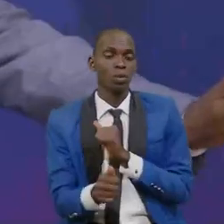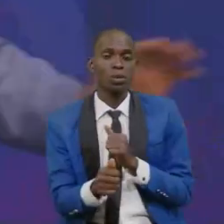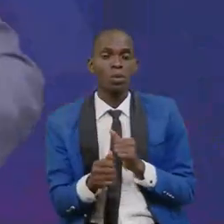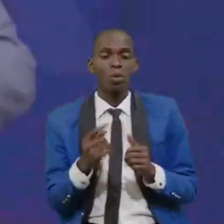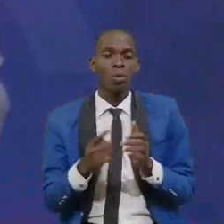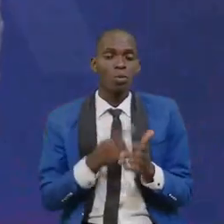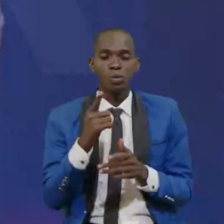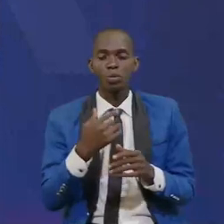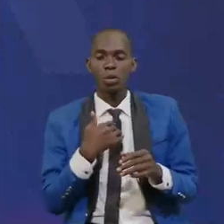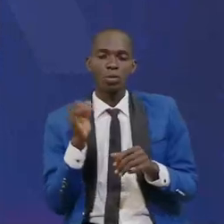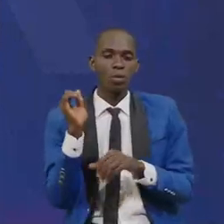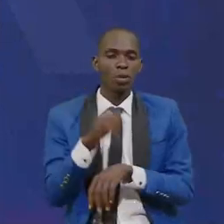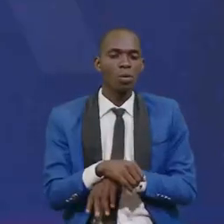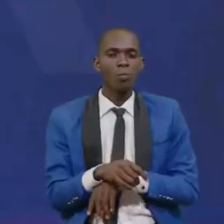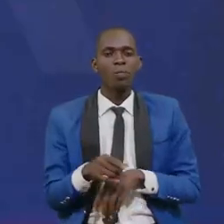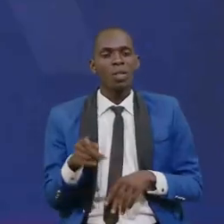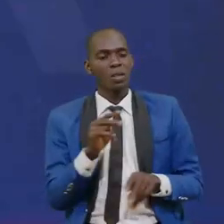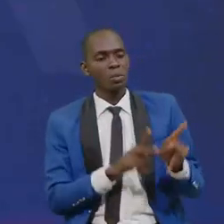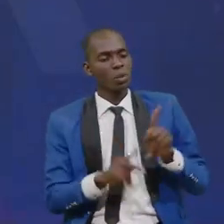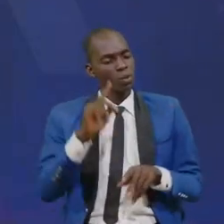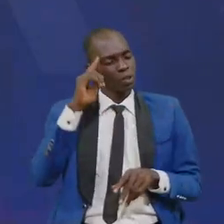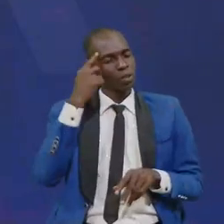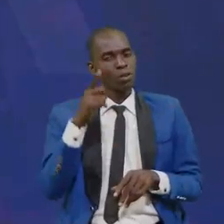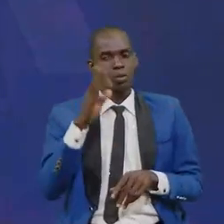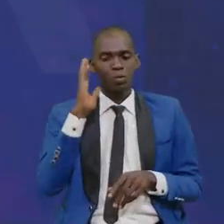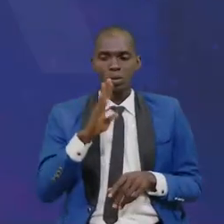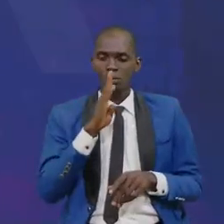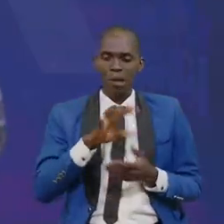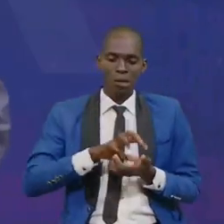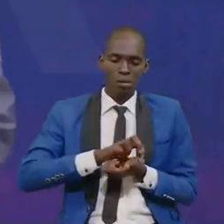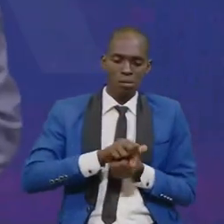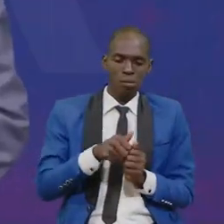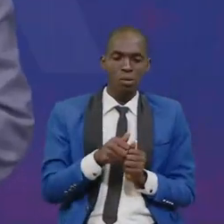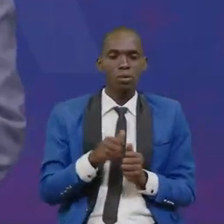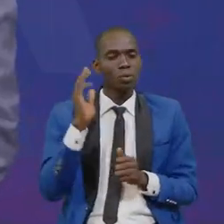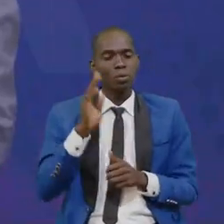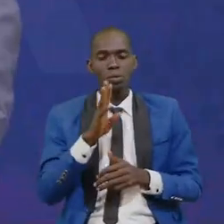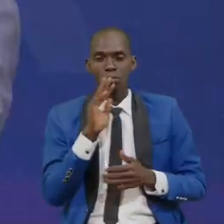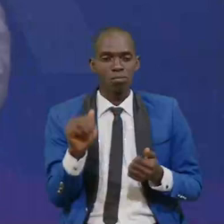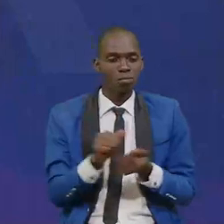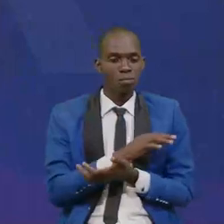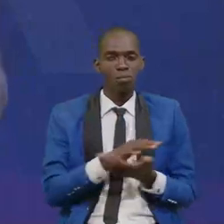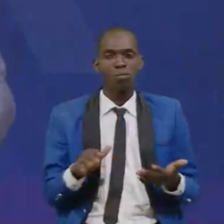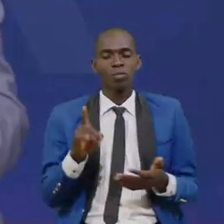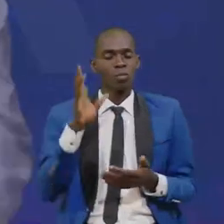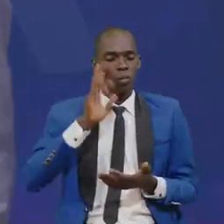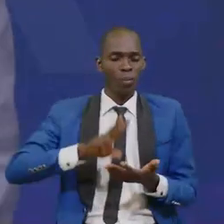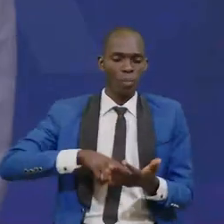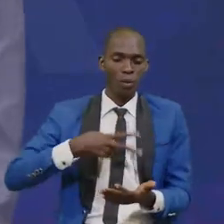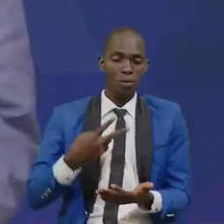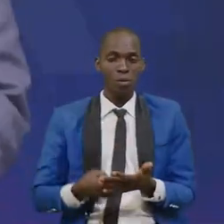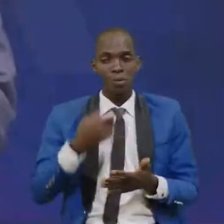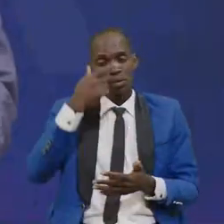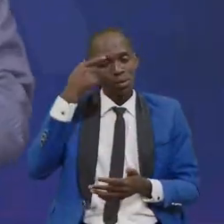es vainqueur, ils pensaient que tu sera détruit, que tu allais trembler, que tu allais t'effondrer